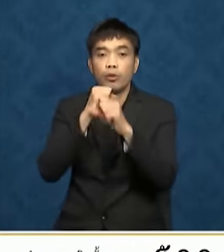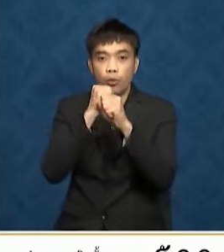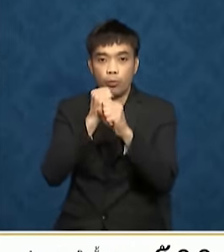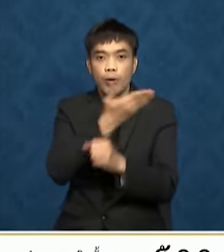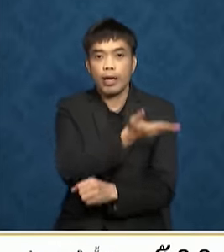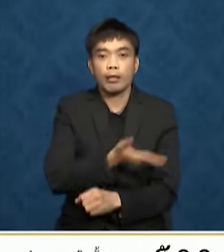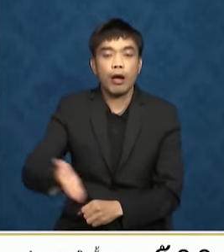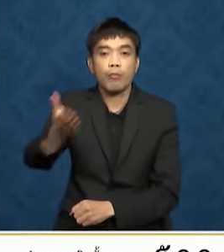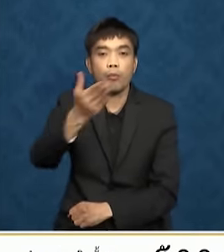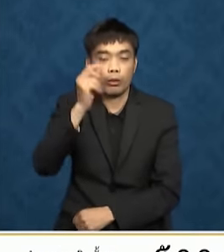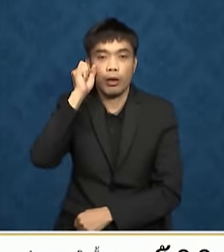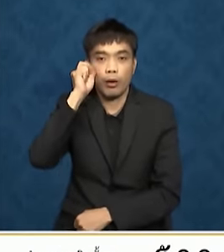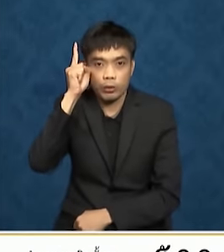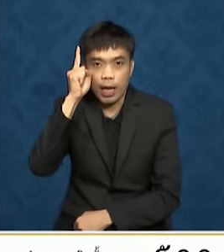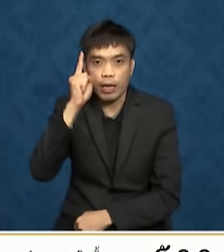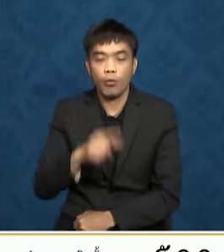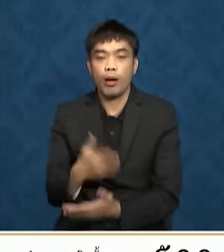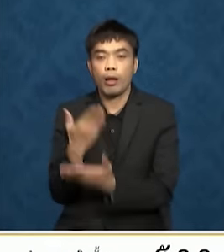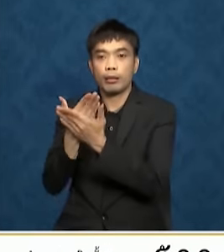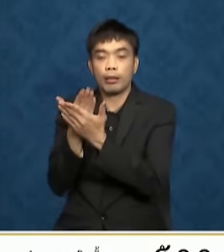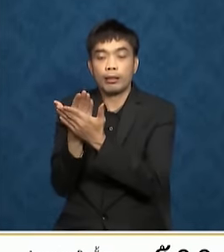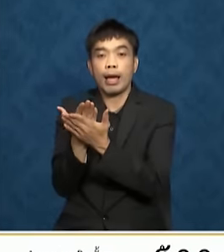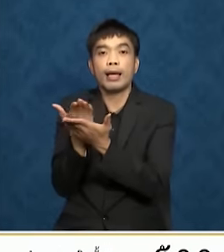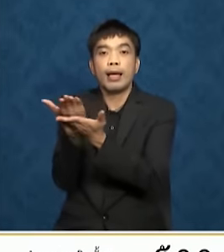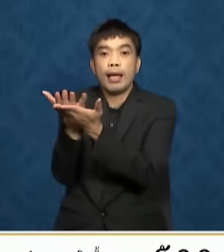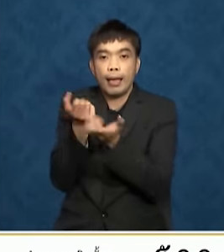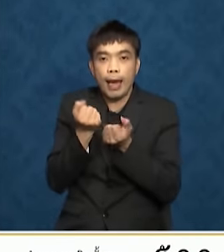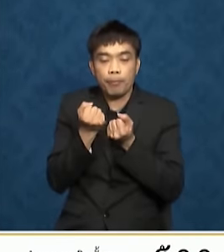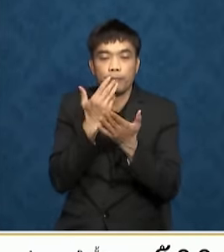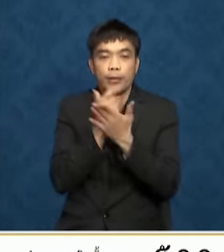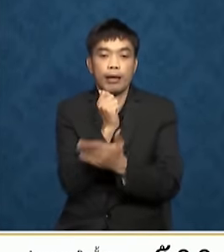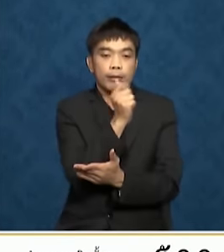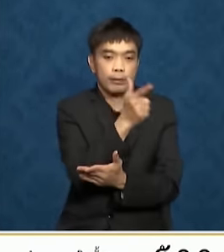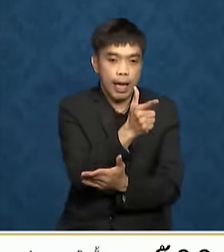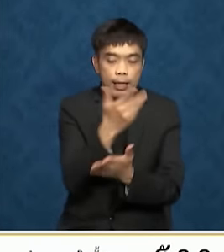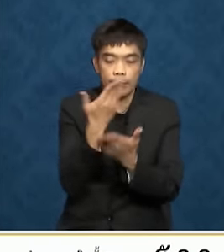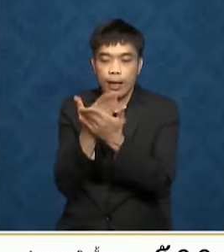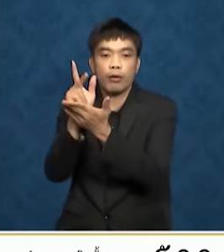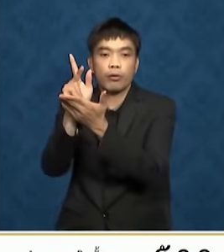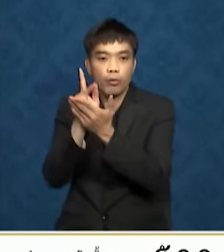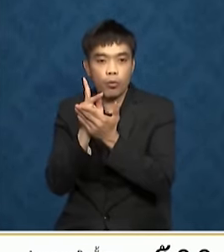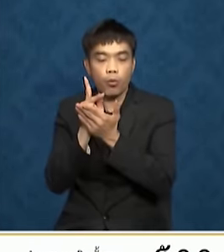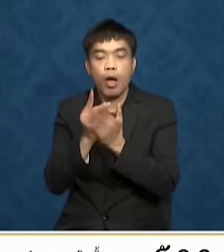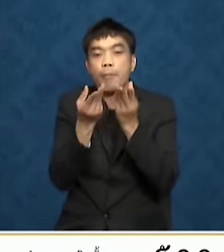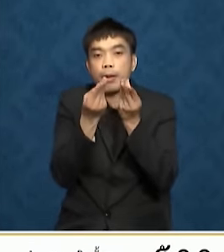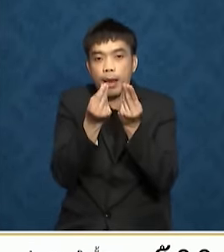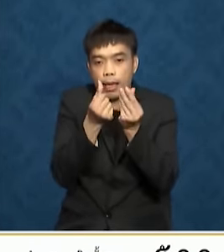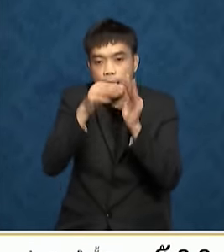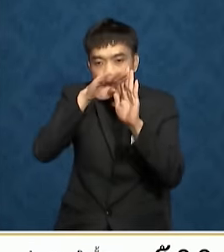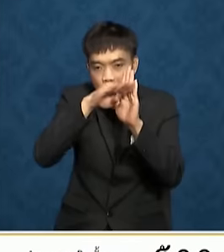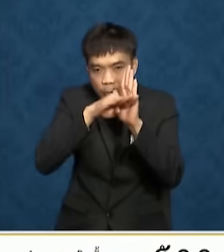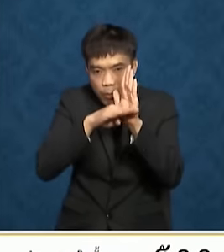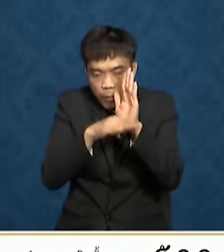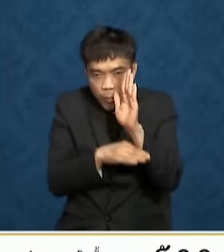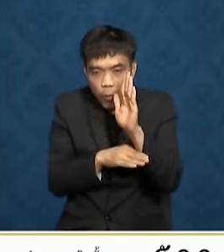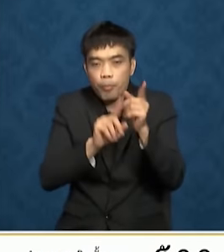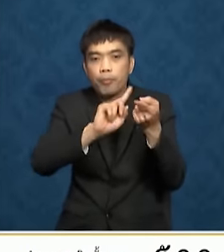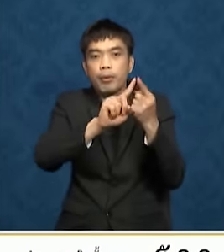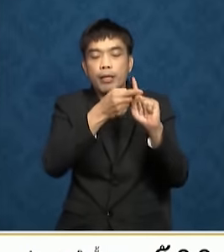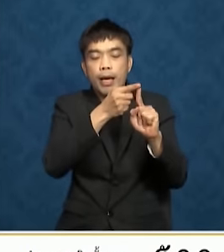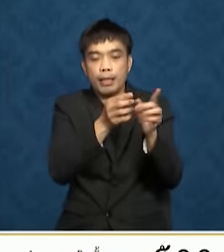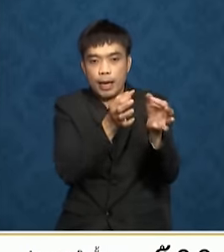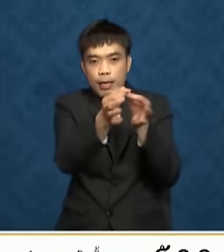ประชาชนได้เข้าใจว่าเรื่องของรายได้เรื่องของรายจ่ายแล้วก็เรื่องของเงินกู้นั้นมีรายละเอียดมากกว่าที่เพื่อนสมาชิกได้